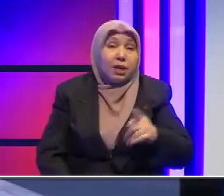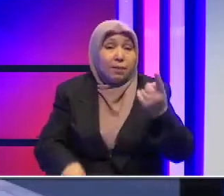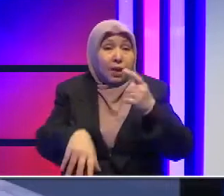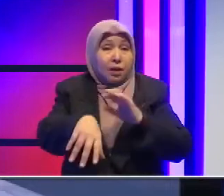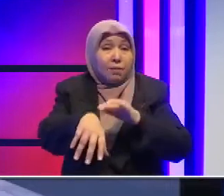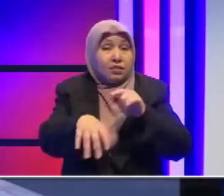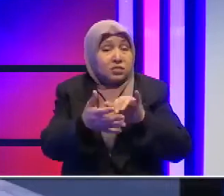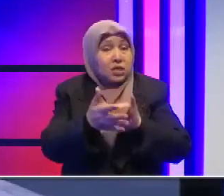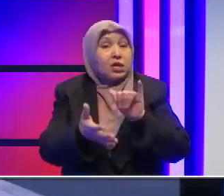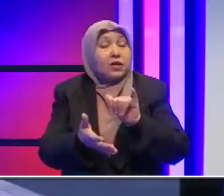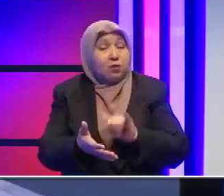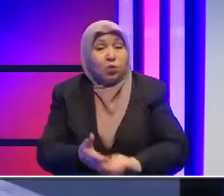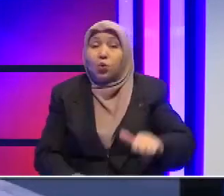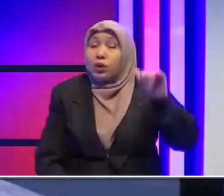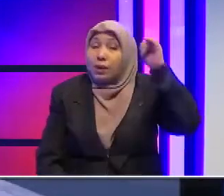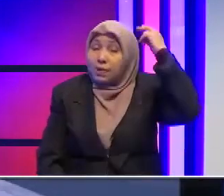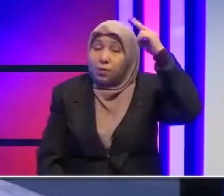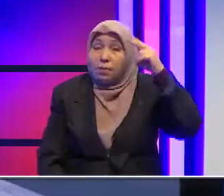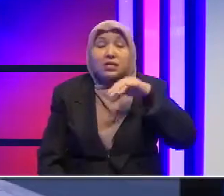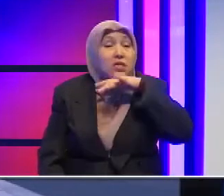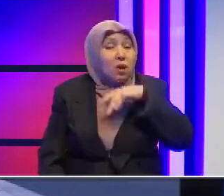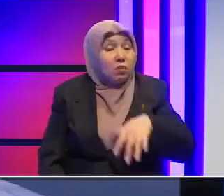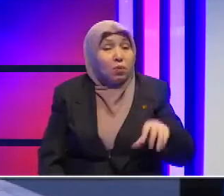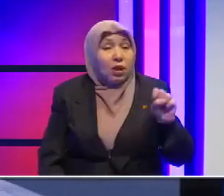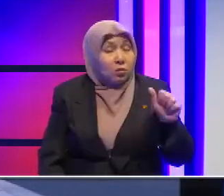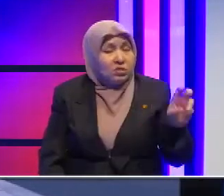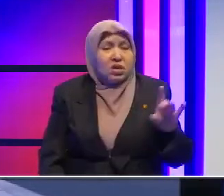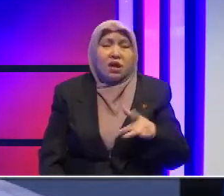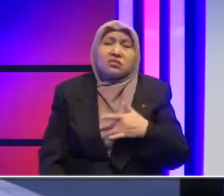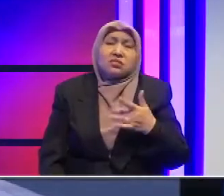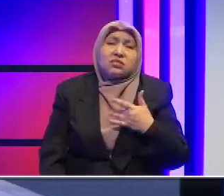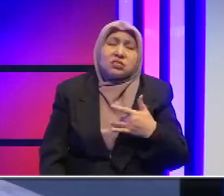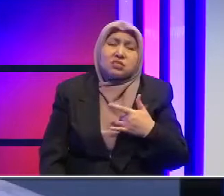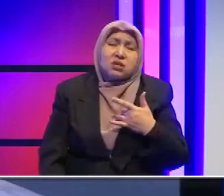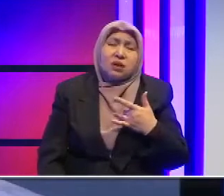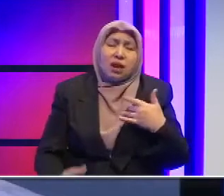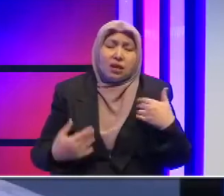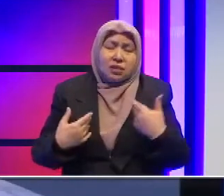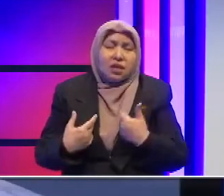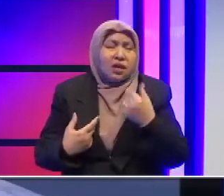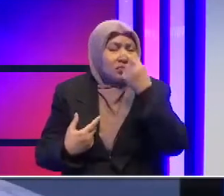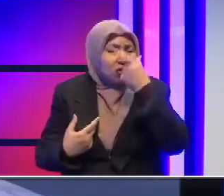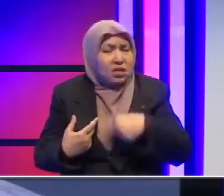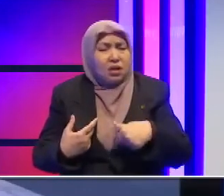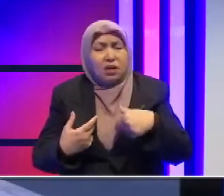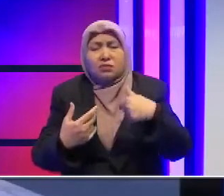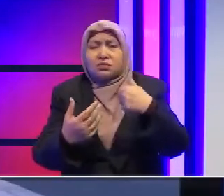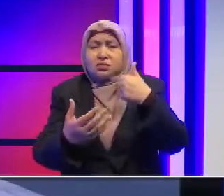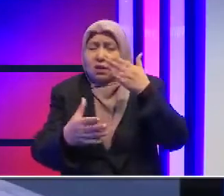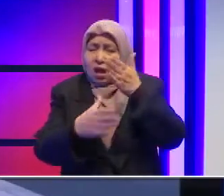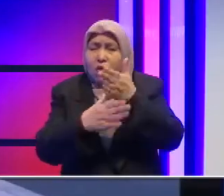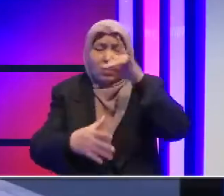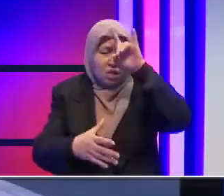ketika tersebut Nabi sallallahu alaihi wasallam di awalnya merasa sedih sebab adanya gangguan syaitan sampai Al-Quran itu hampir